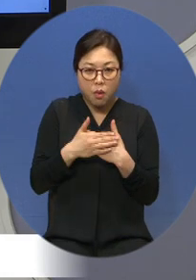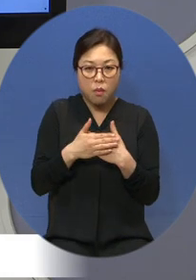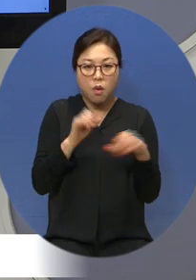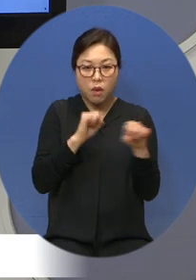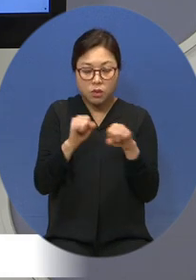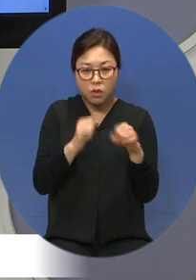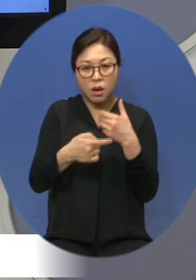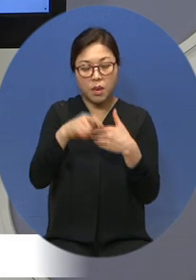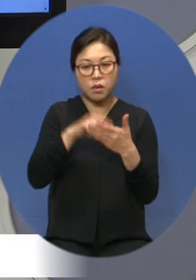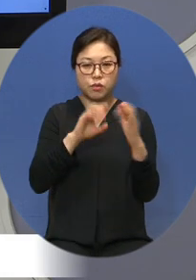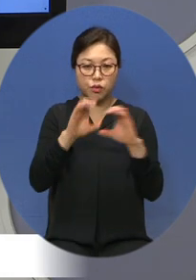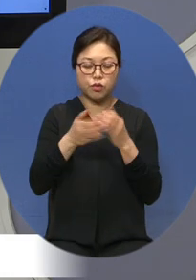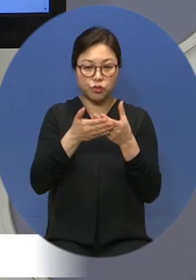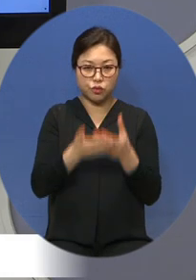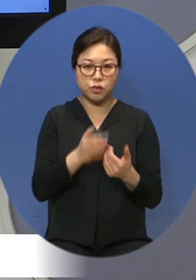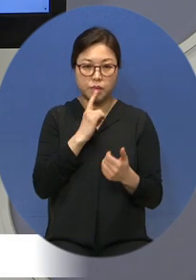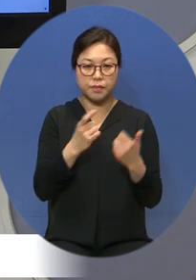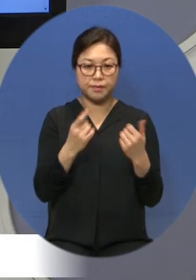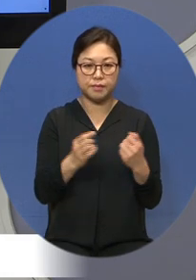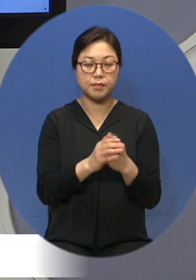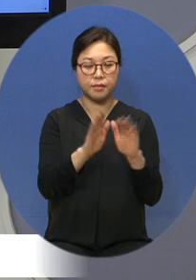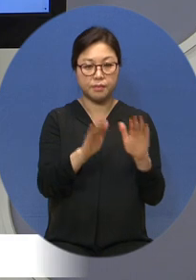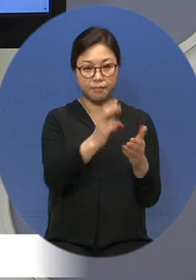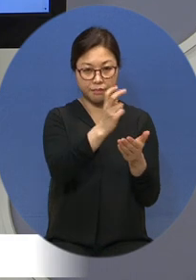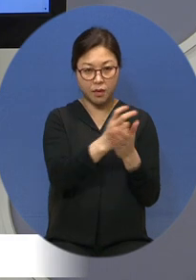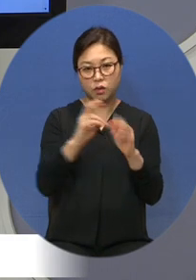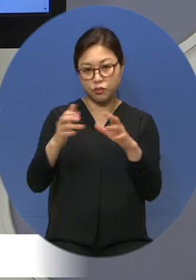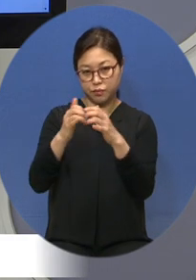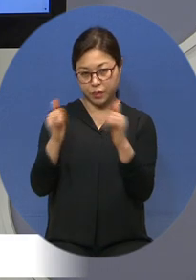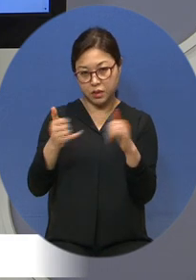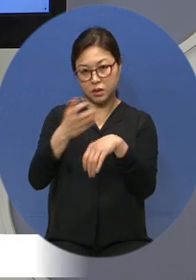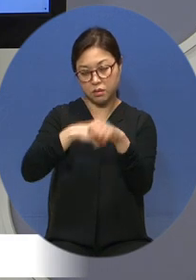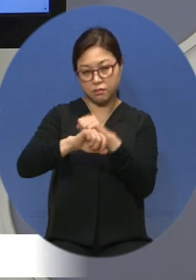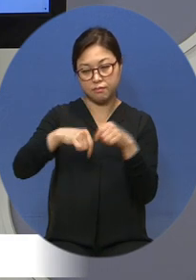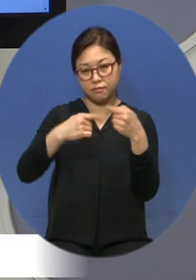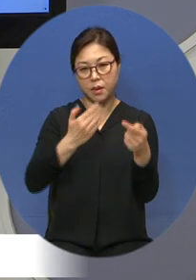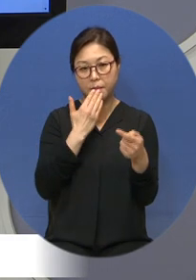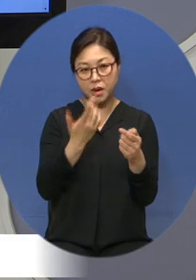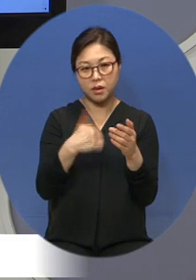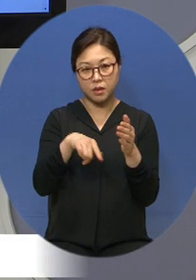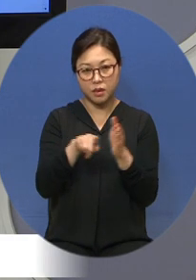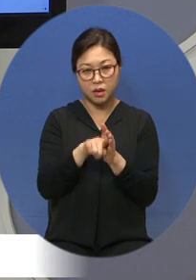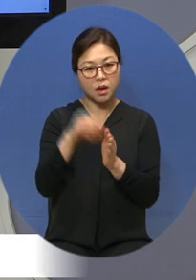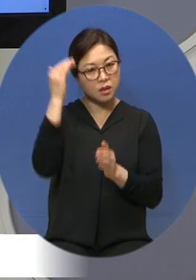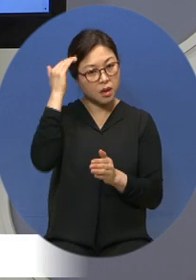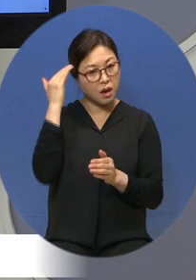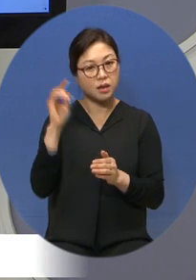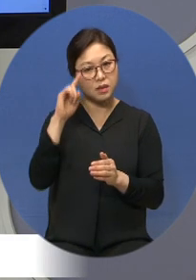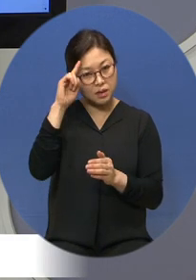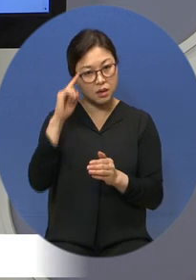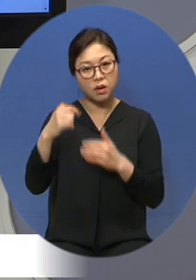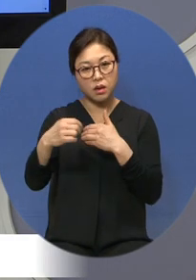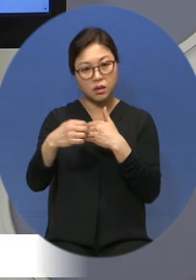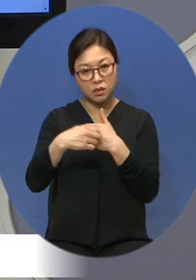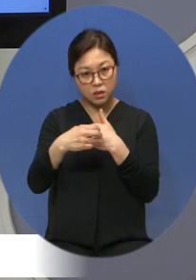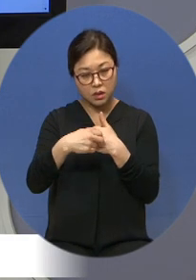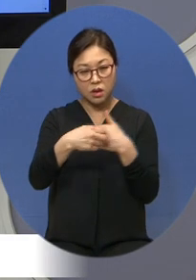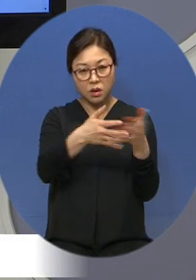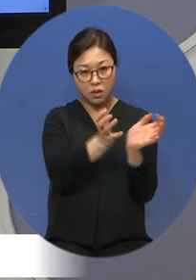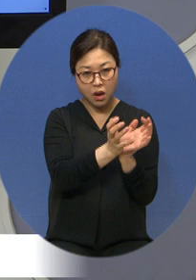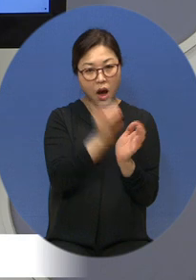강조했습니다 이번 수칙은 국민들이 적극적으로 동참할 수 있도록 대한신경정신의학회 와